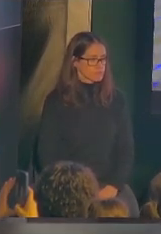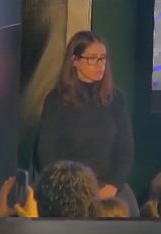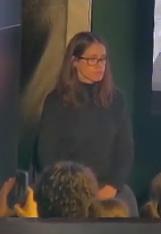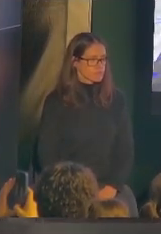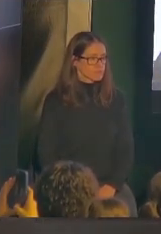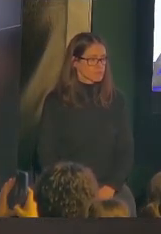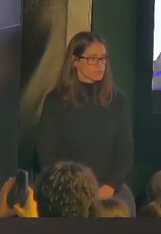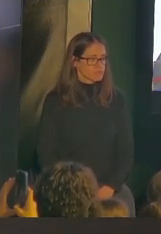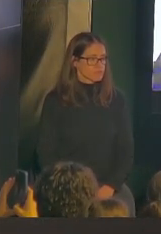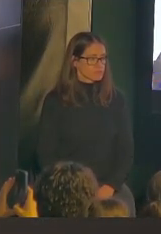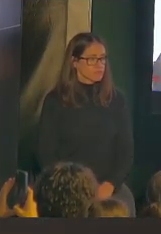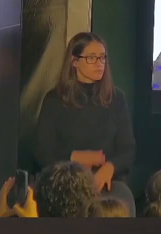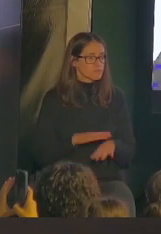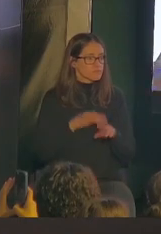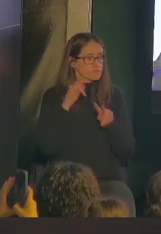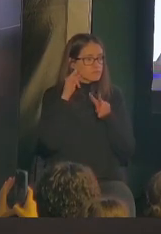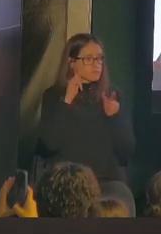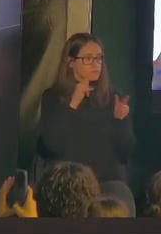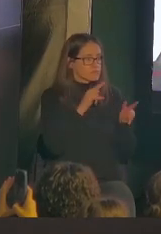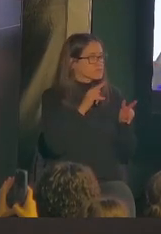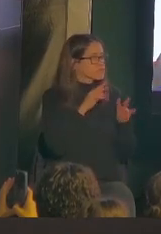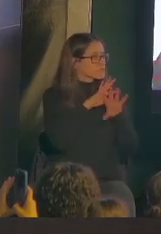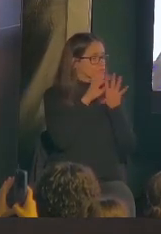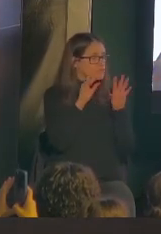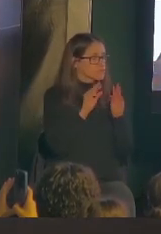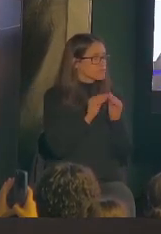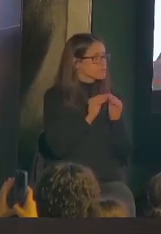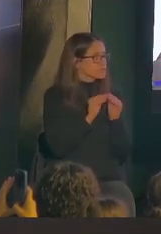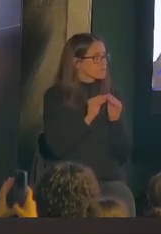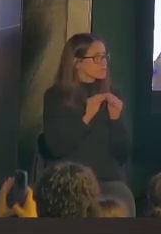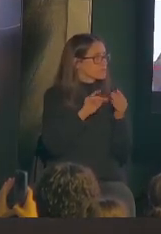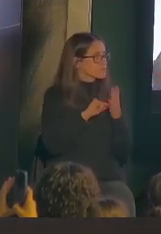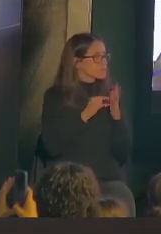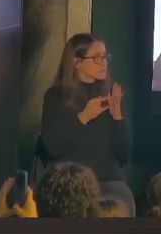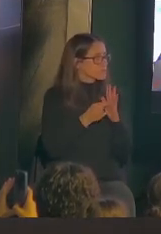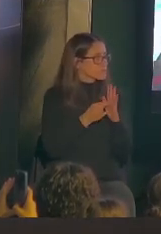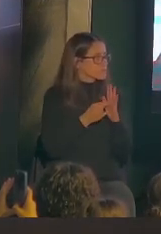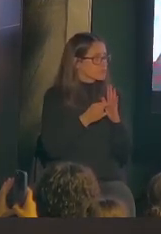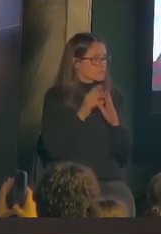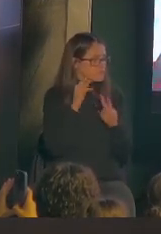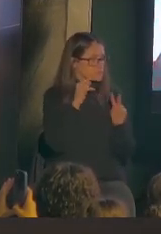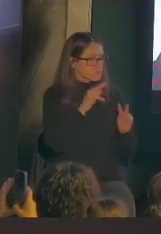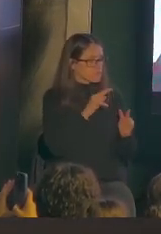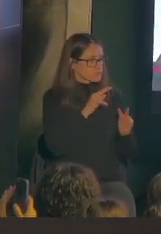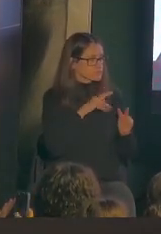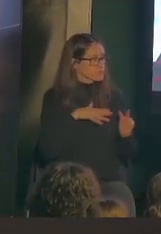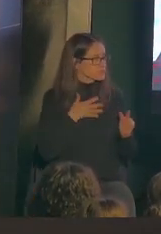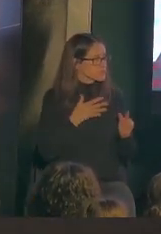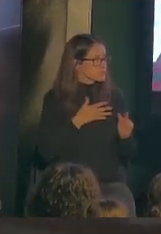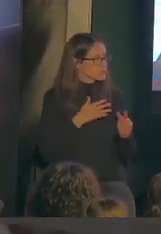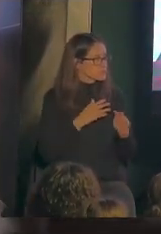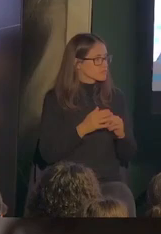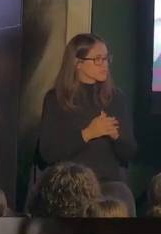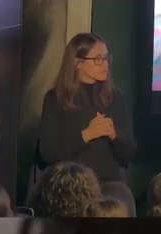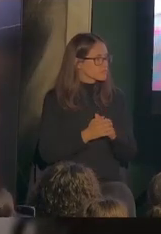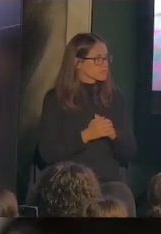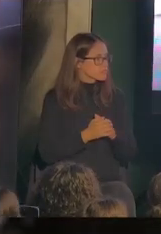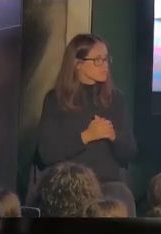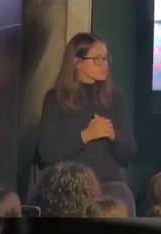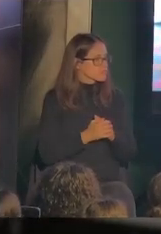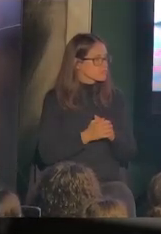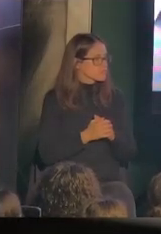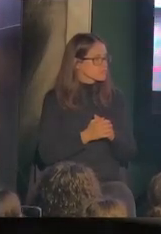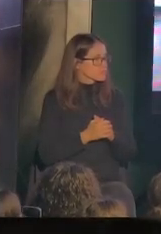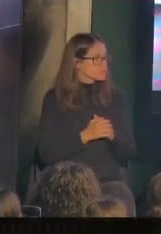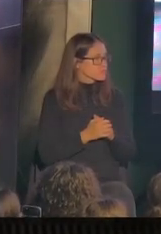Vale, perquè veieu com ens quedaria el cruixent. No sé si aquí... Sí,